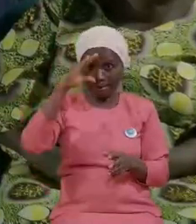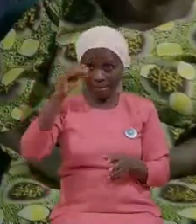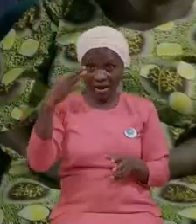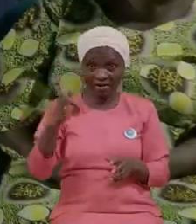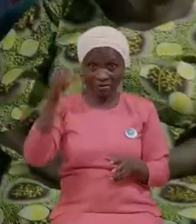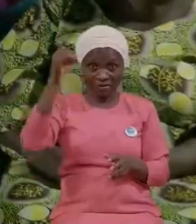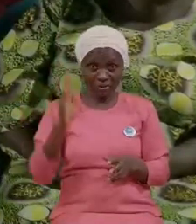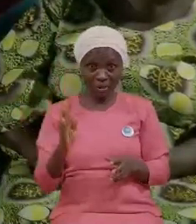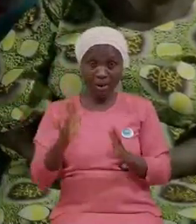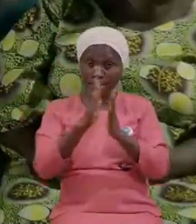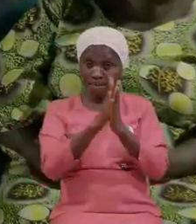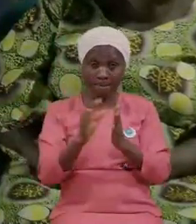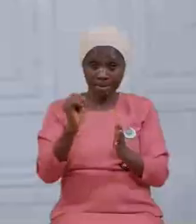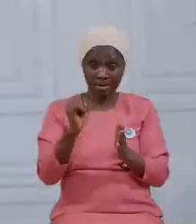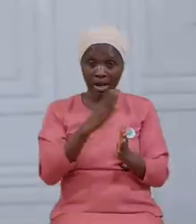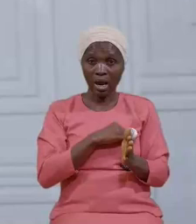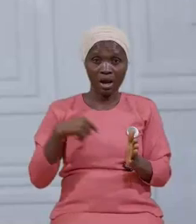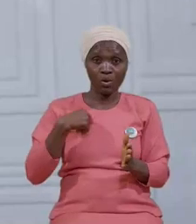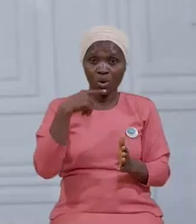et nous disons Amen,